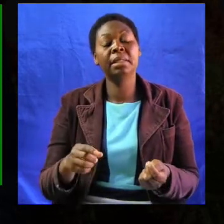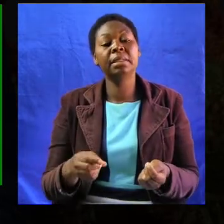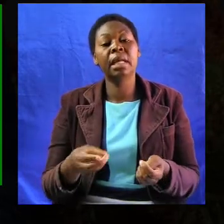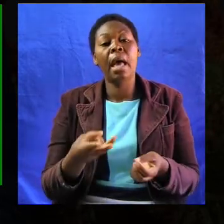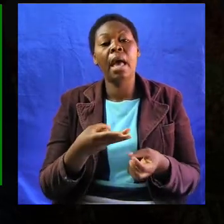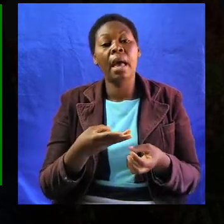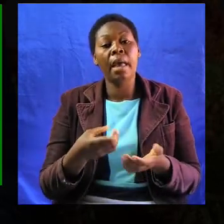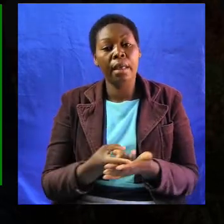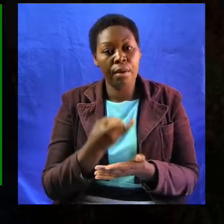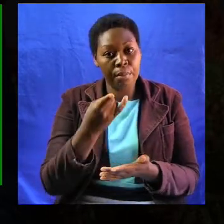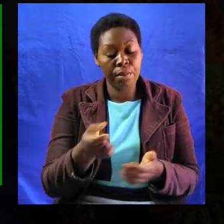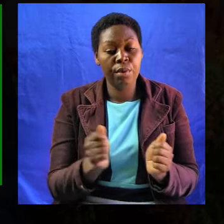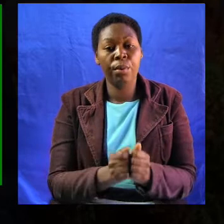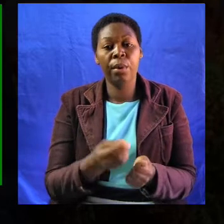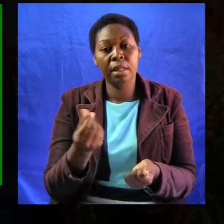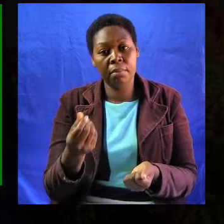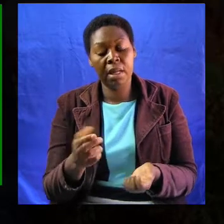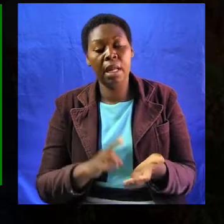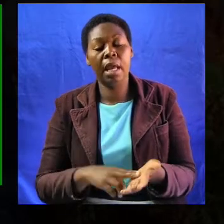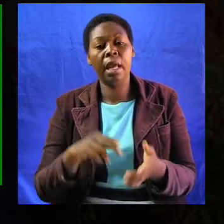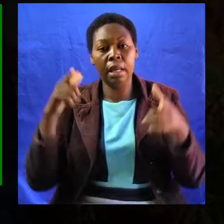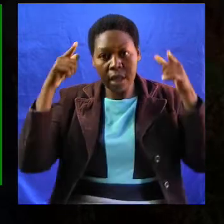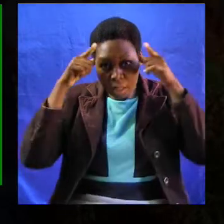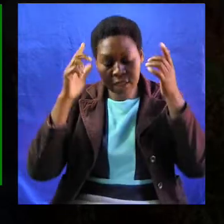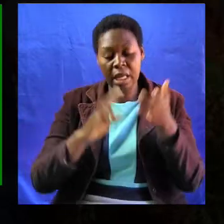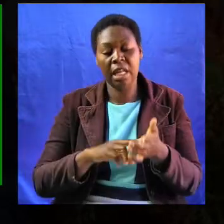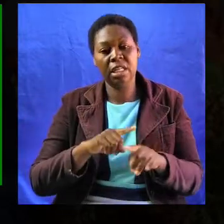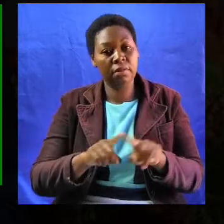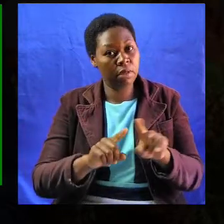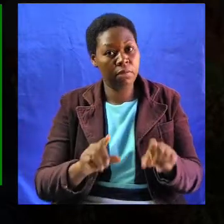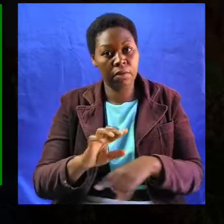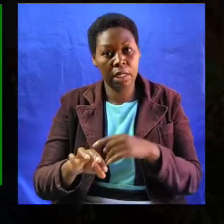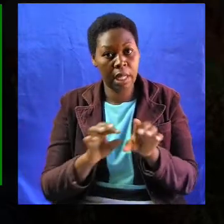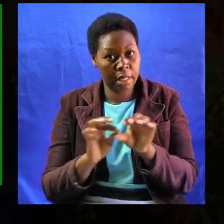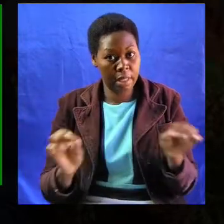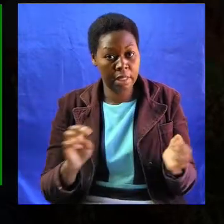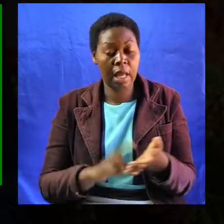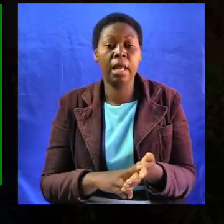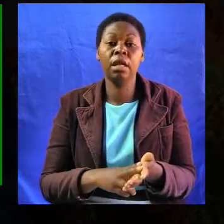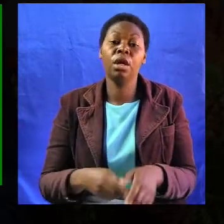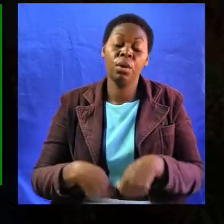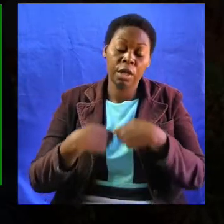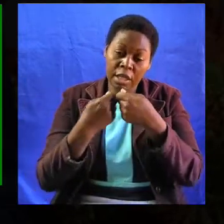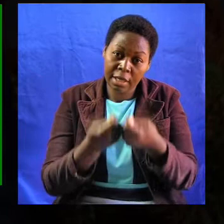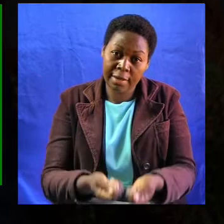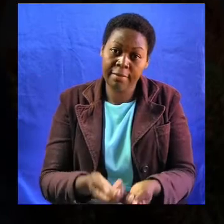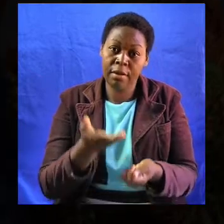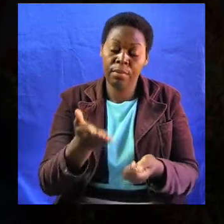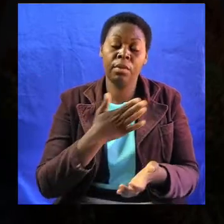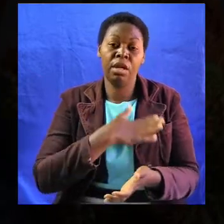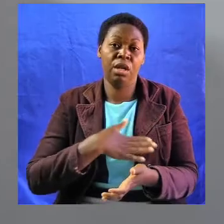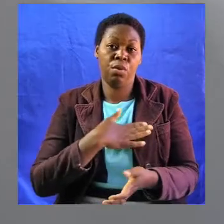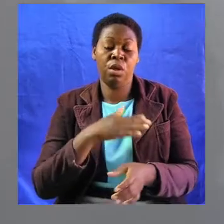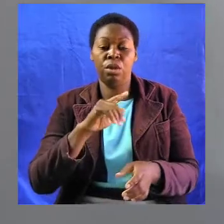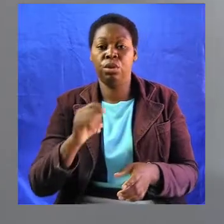nenhumbi nemombe uye nezvipo zvavanopa nokuzvidira kuzovaka imba yaMwari iri